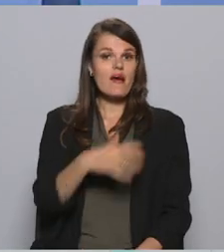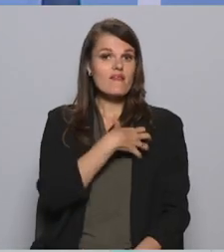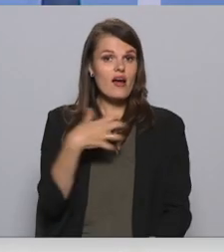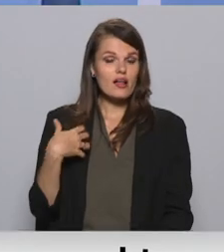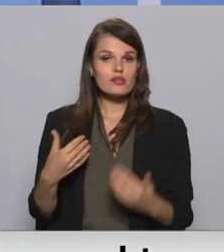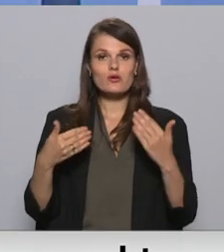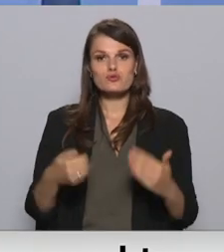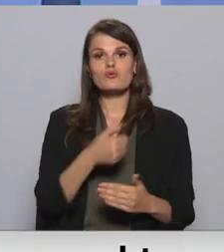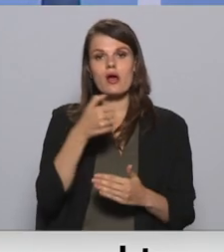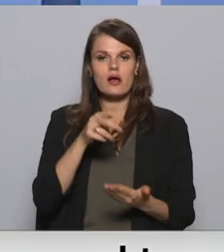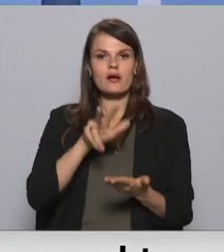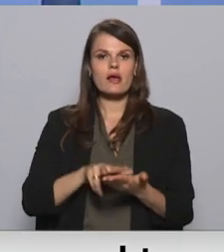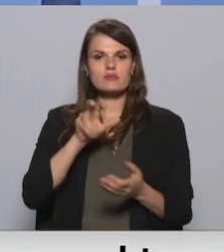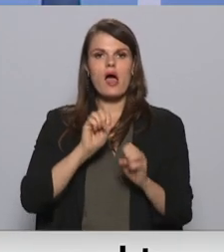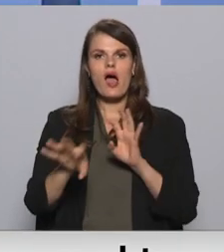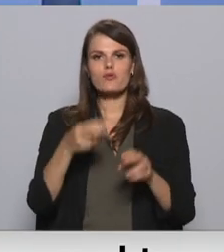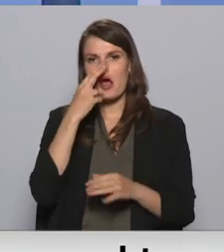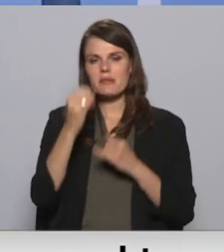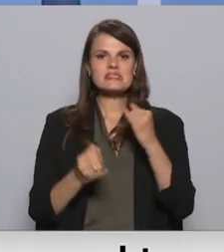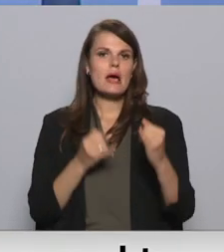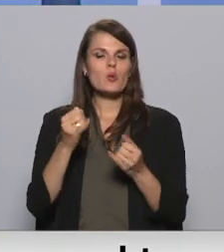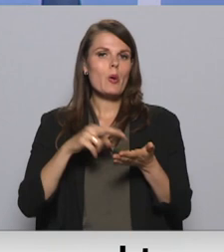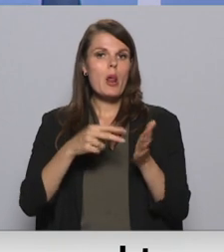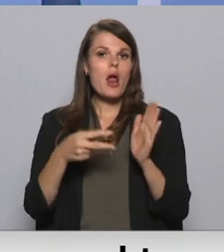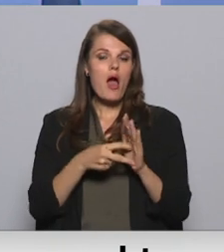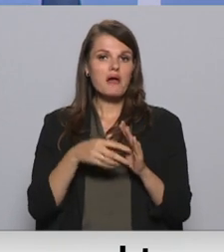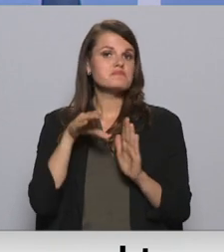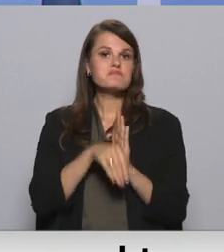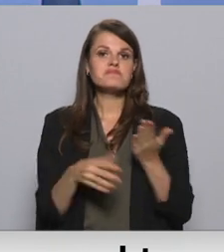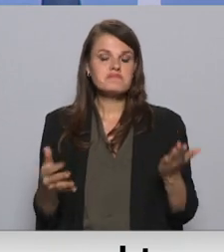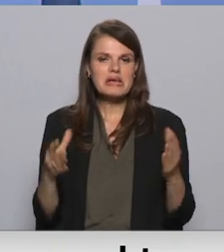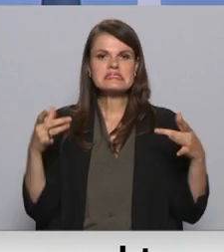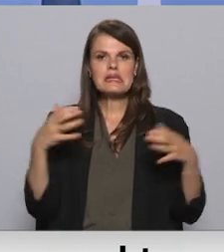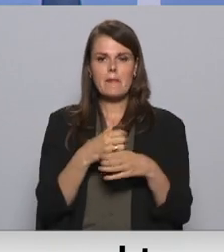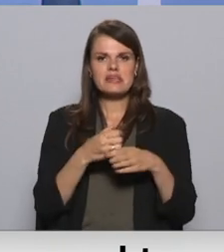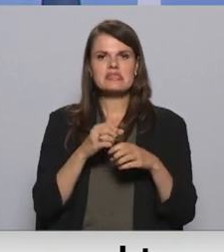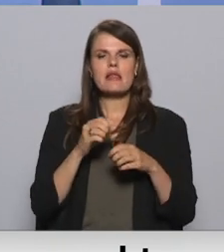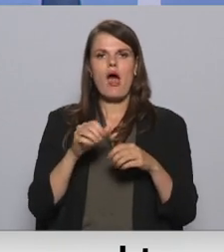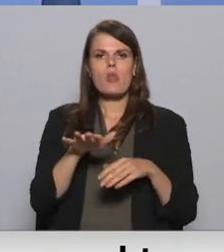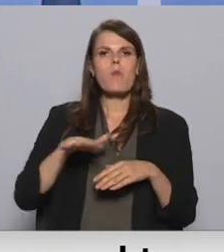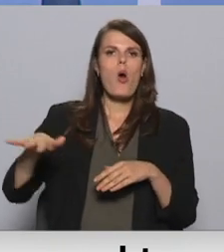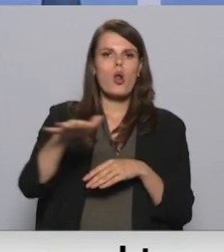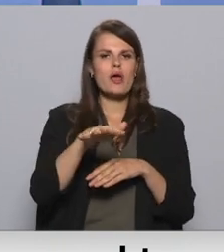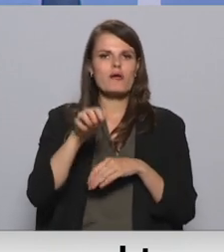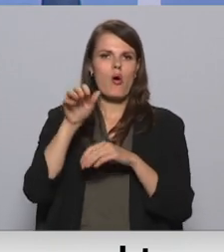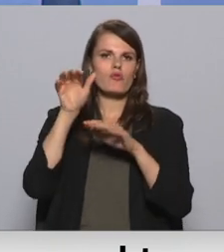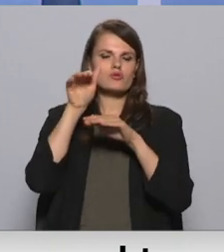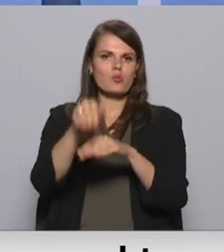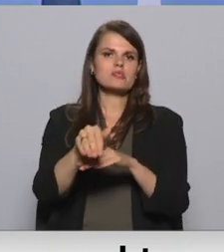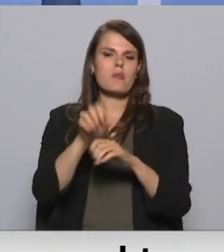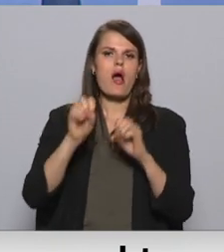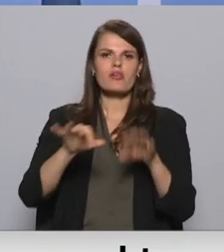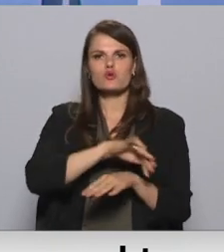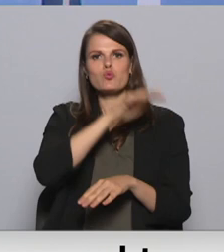Valdības šogad apstiprinātais atkritumu apsaimniekošanas plāns paredz samazināt poligonos apglabājamo atkritumu daudzumu. Kā viens